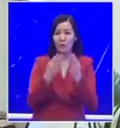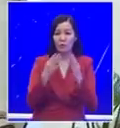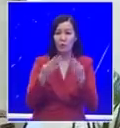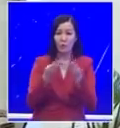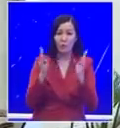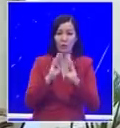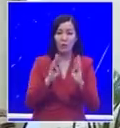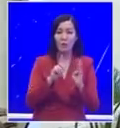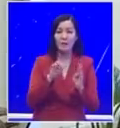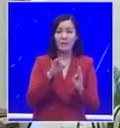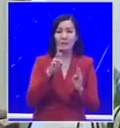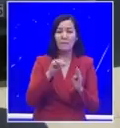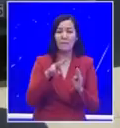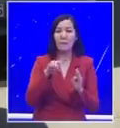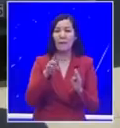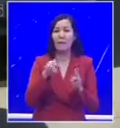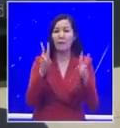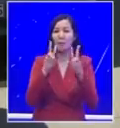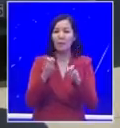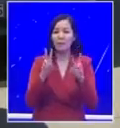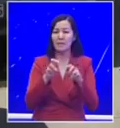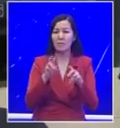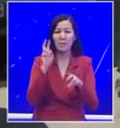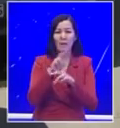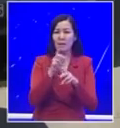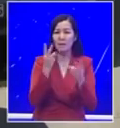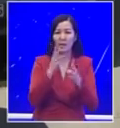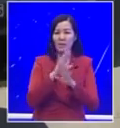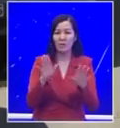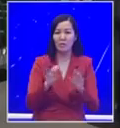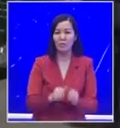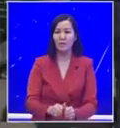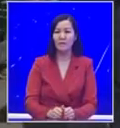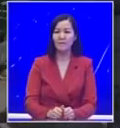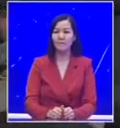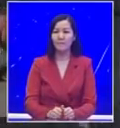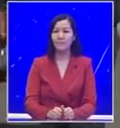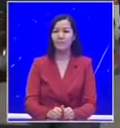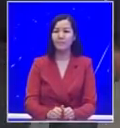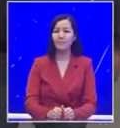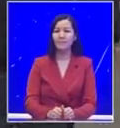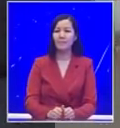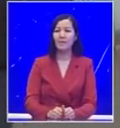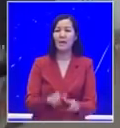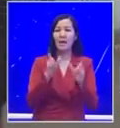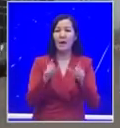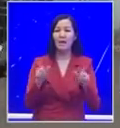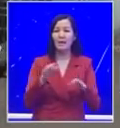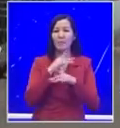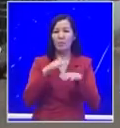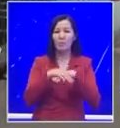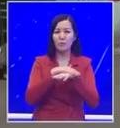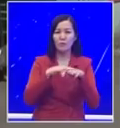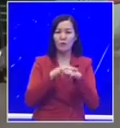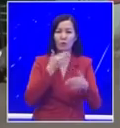Бірақ зімбір лимон іздеп базар аралаған жұрт мұны қаперден шығарып алғандай. Бұлай бей-берекетсіз адам көп шоғырланатын жерде